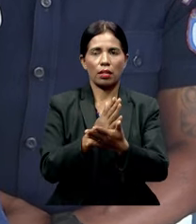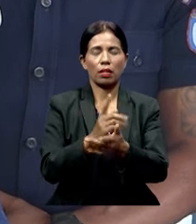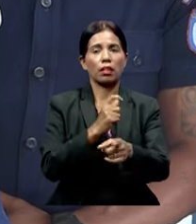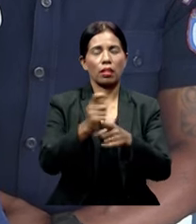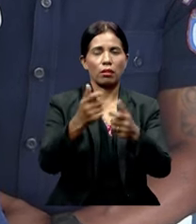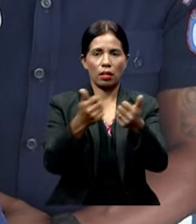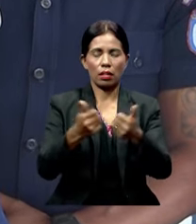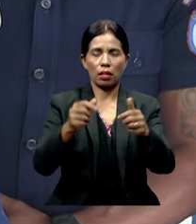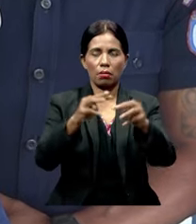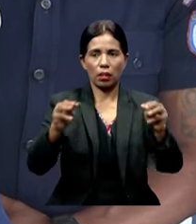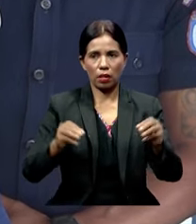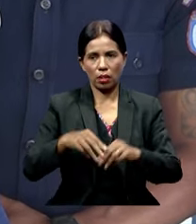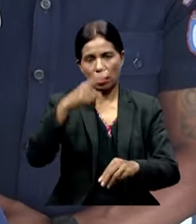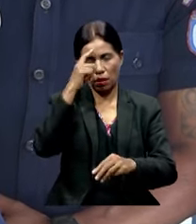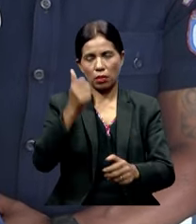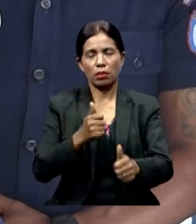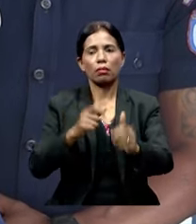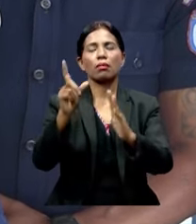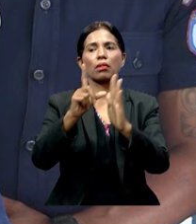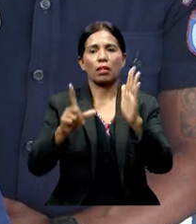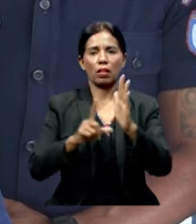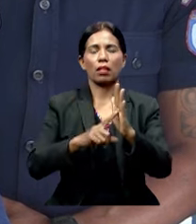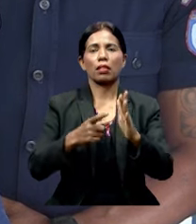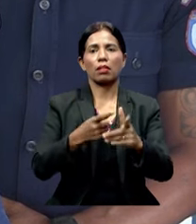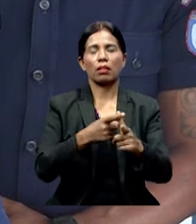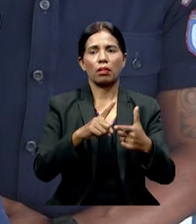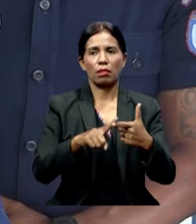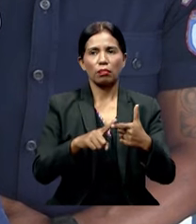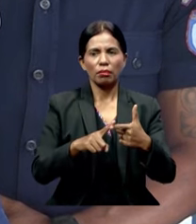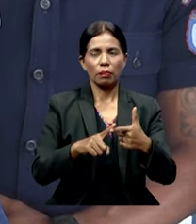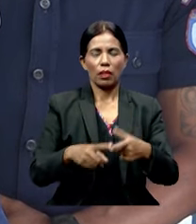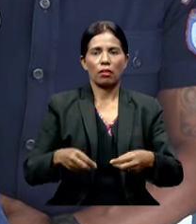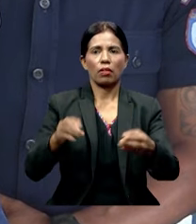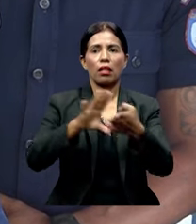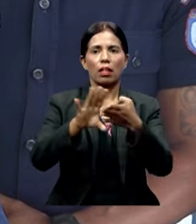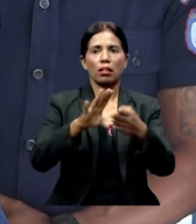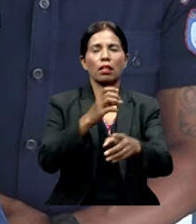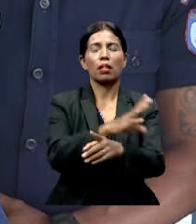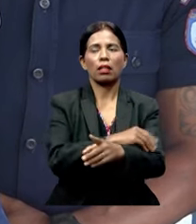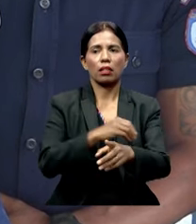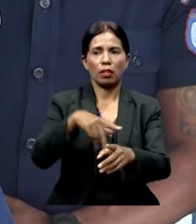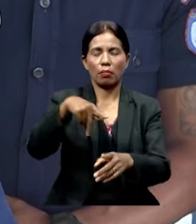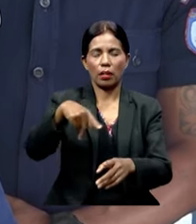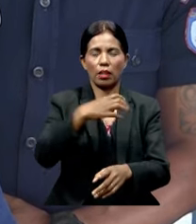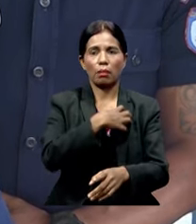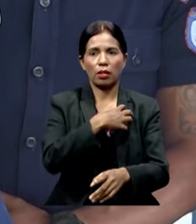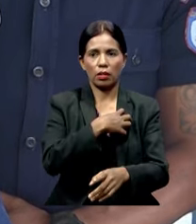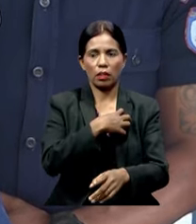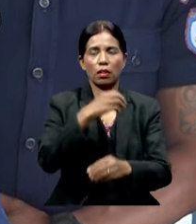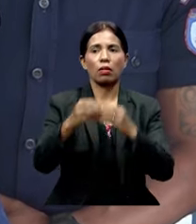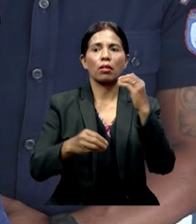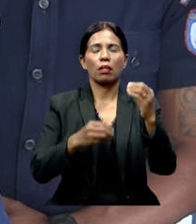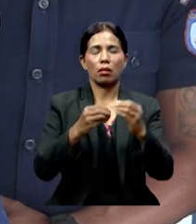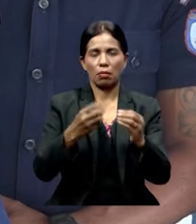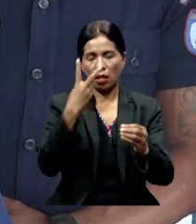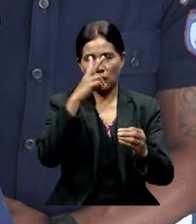marciais tamba nemak basea beda ne mos basea mos ba despaisu sosilens kumunanzara da pentilin inian kona ba hal